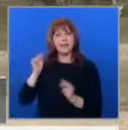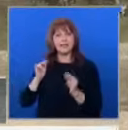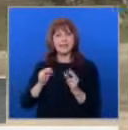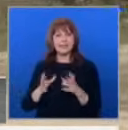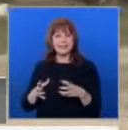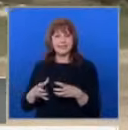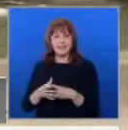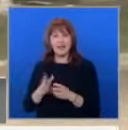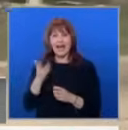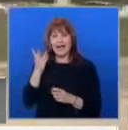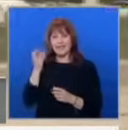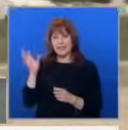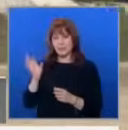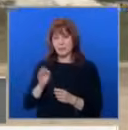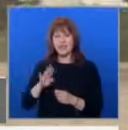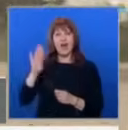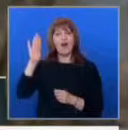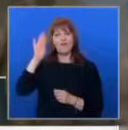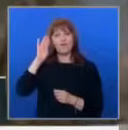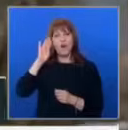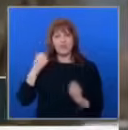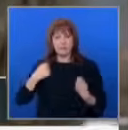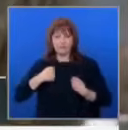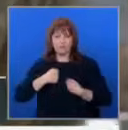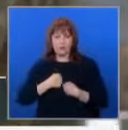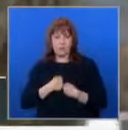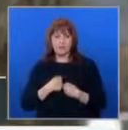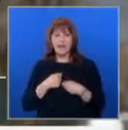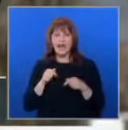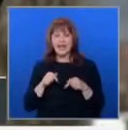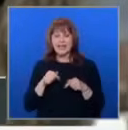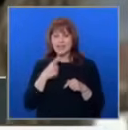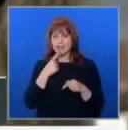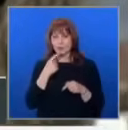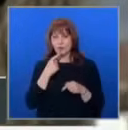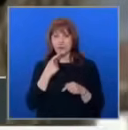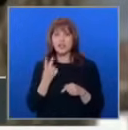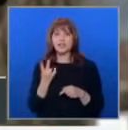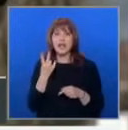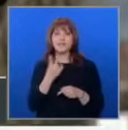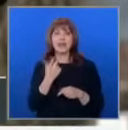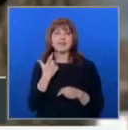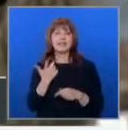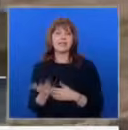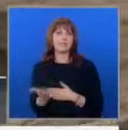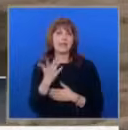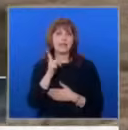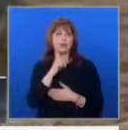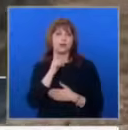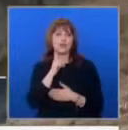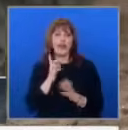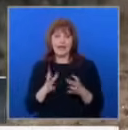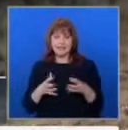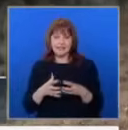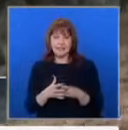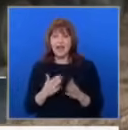а над 30% за военно оборудване. Тази година военния състав у нас ще бъде почти 27 000 души.